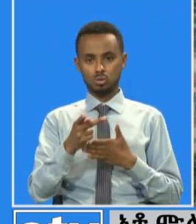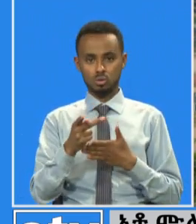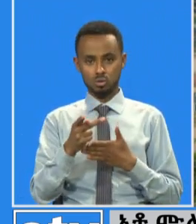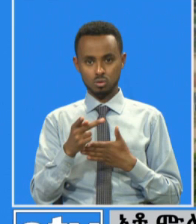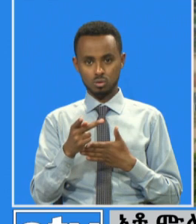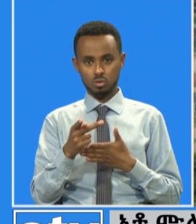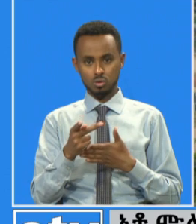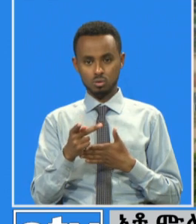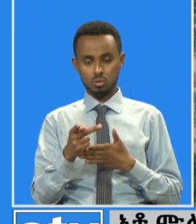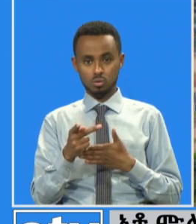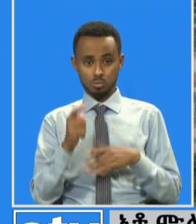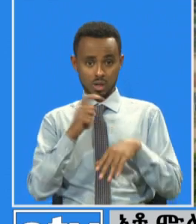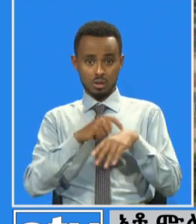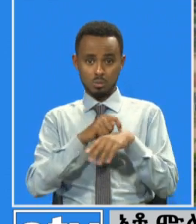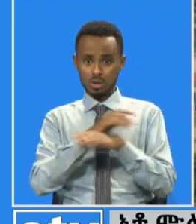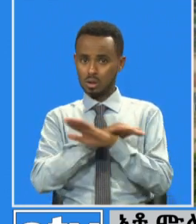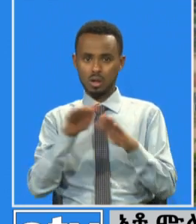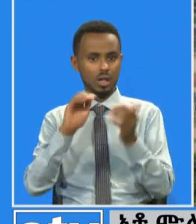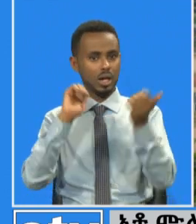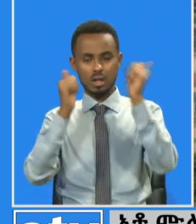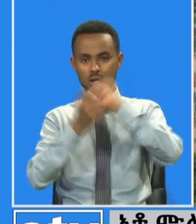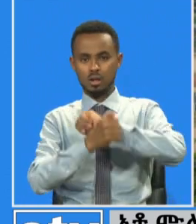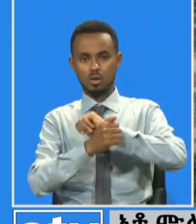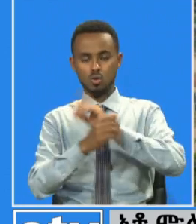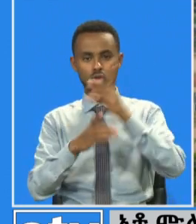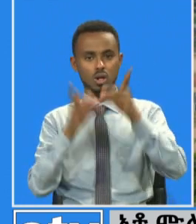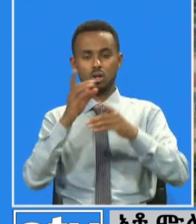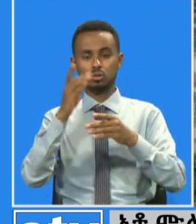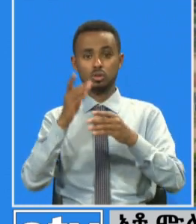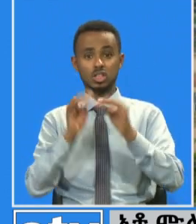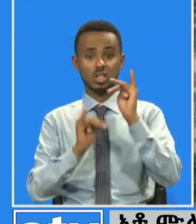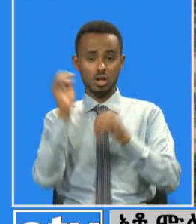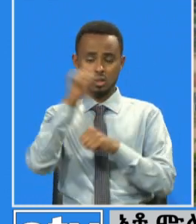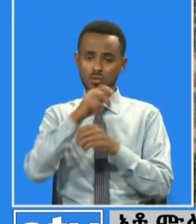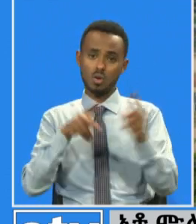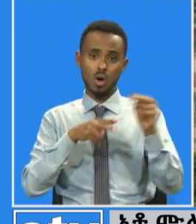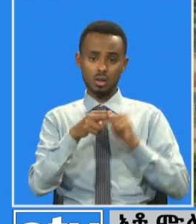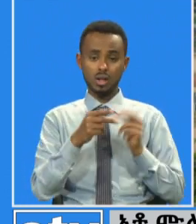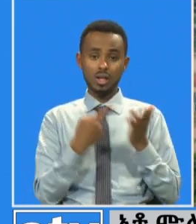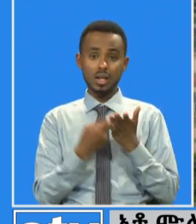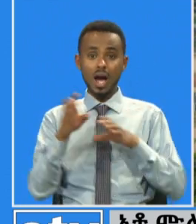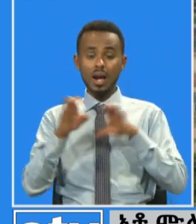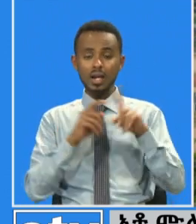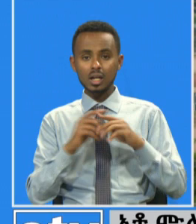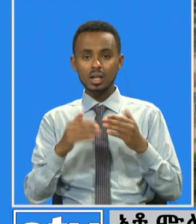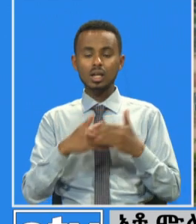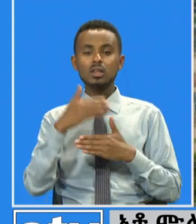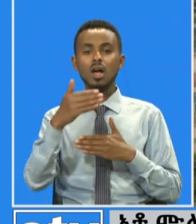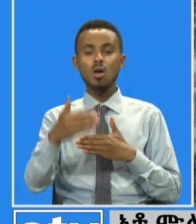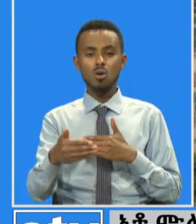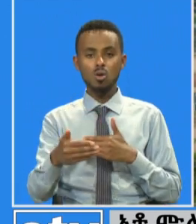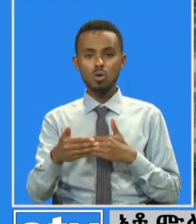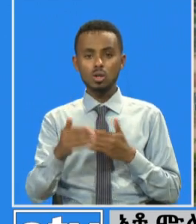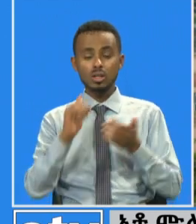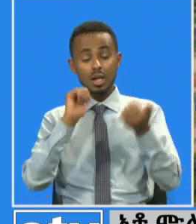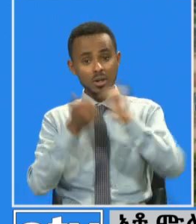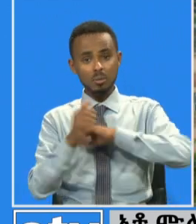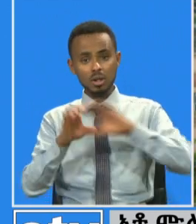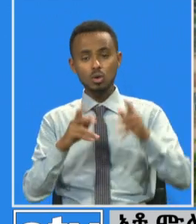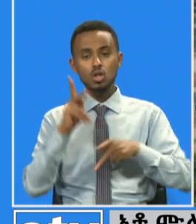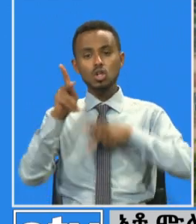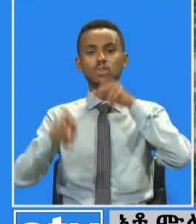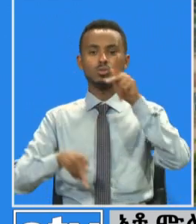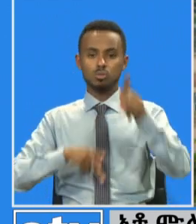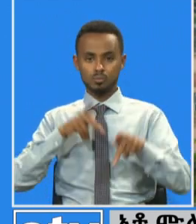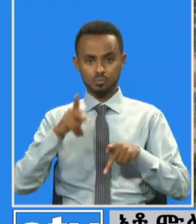ይሄ ማክሲማም እንትም ማለት ነው በቃ ተርሚኔት ተደረገ እና በቃ ይሄንን አድርገን ግን ቀጣው ተርሚኔት ይደረግም ቀጣው